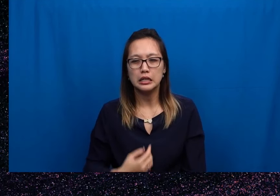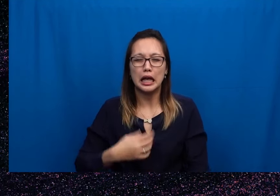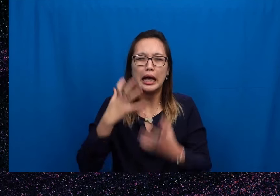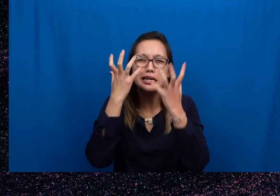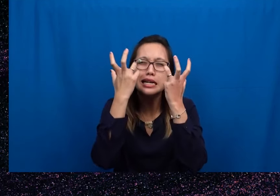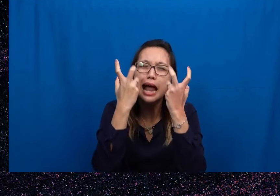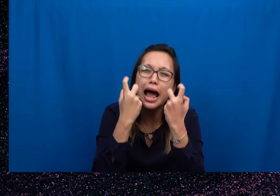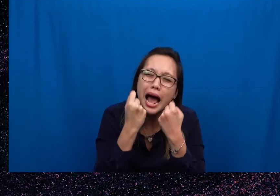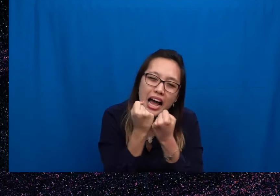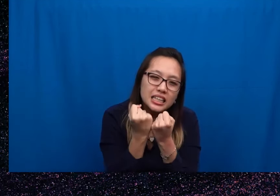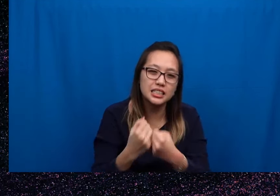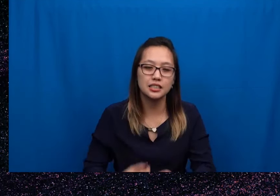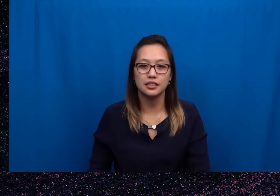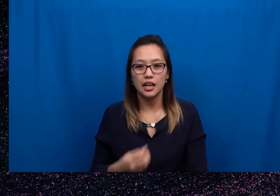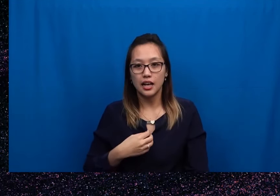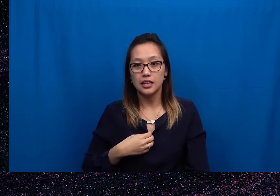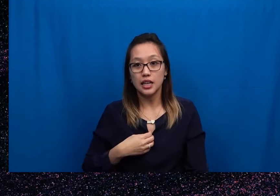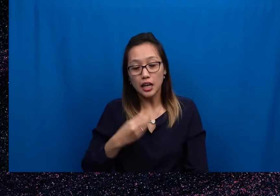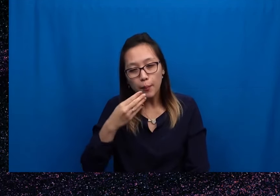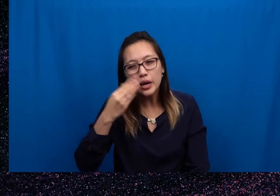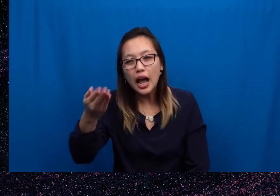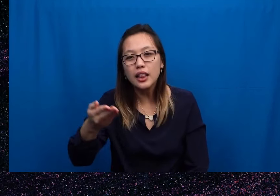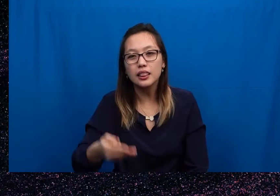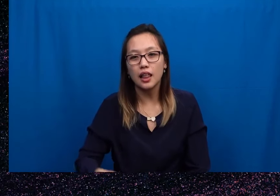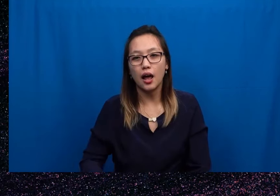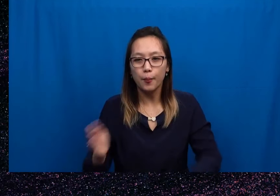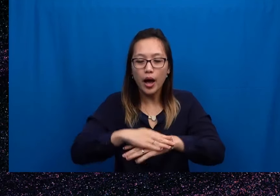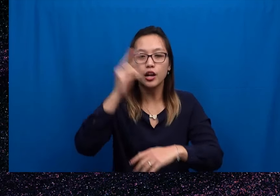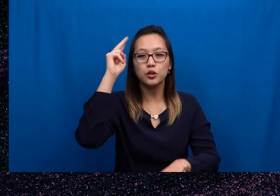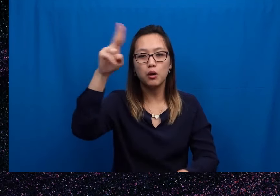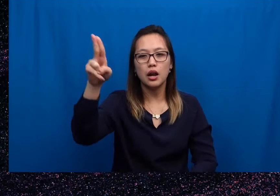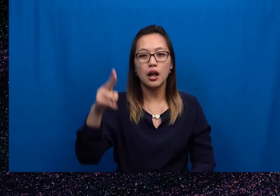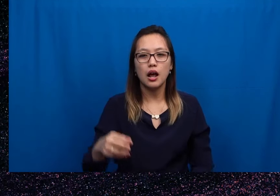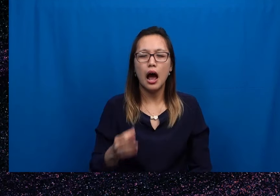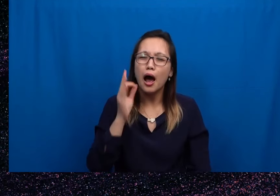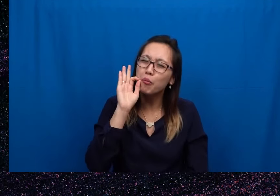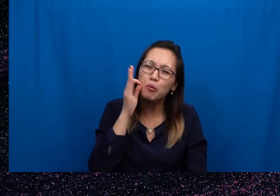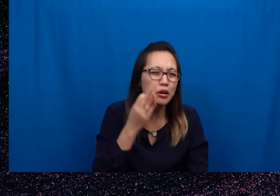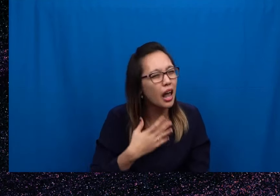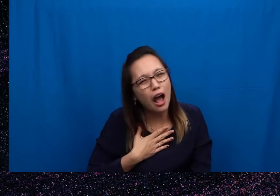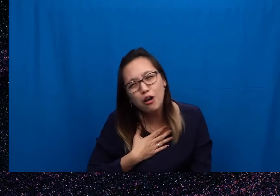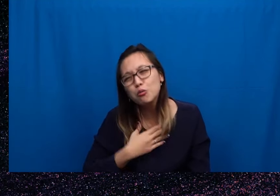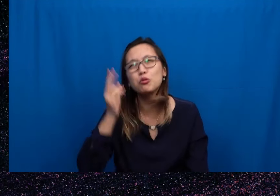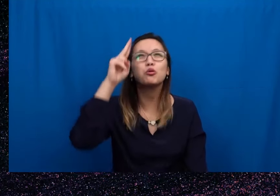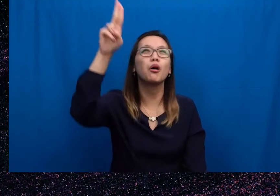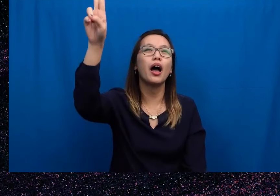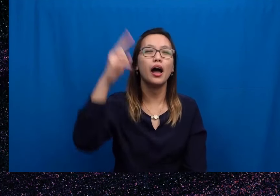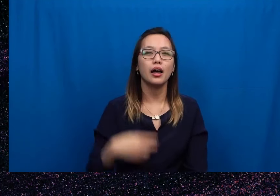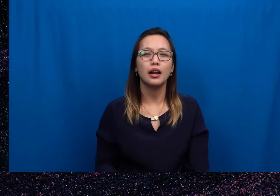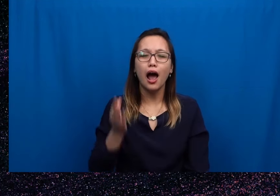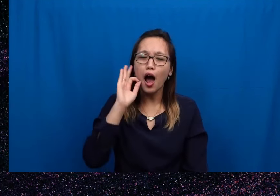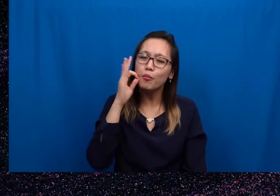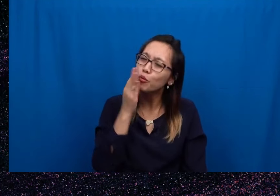menangis. Saya berkata di hadapan Tuhan, ampuni aku Tuhan, ampuni aku